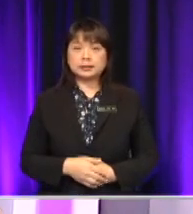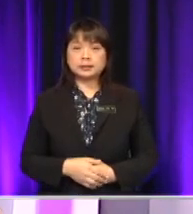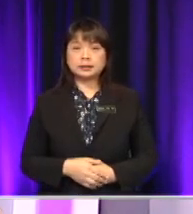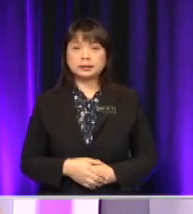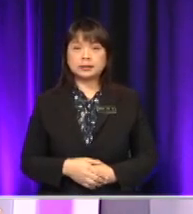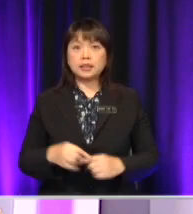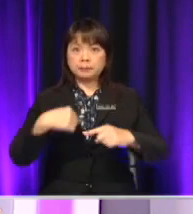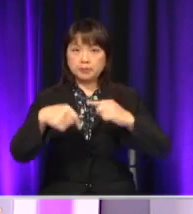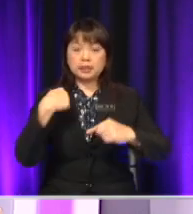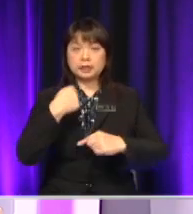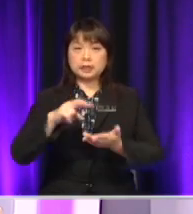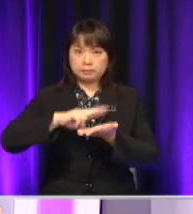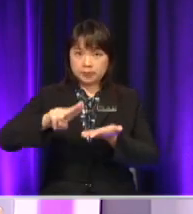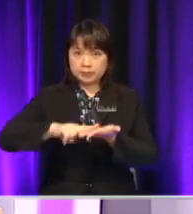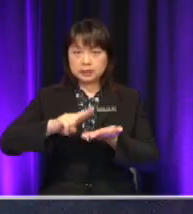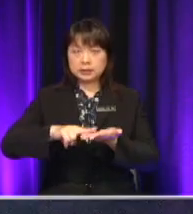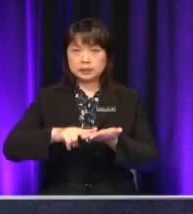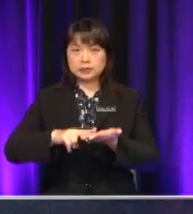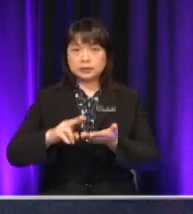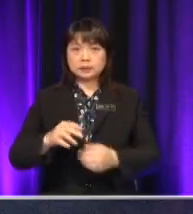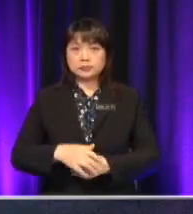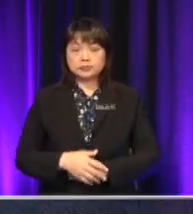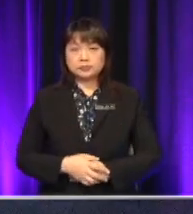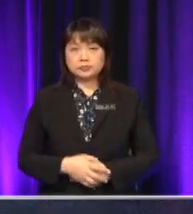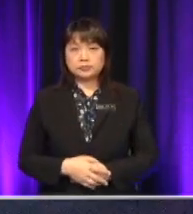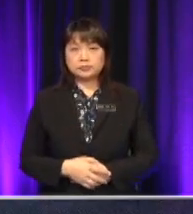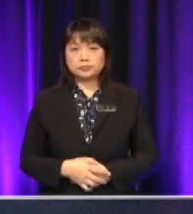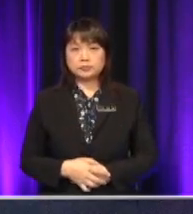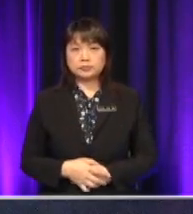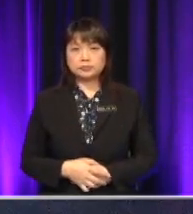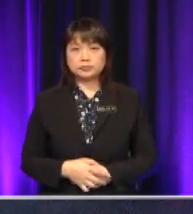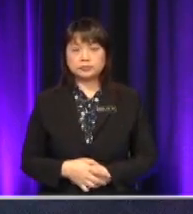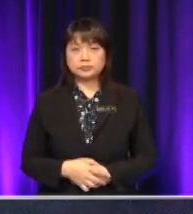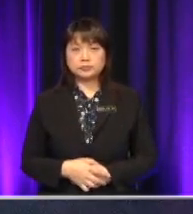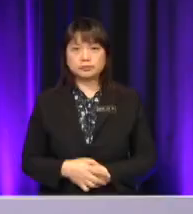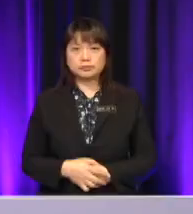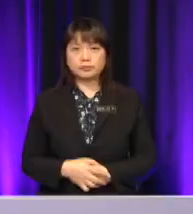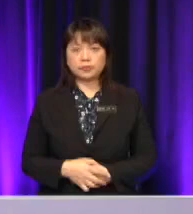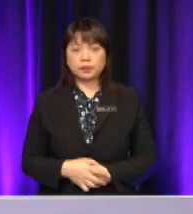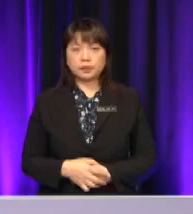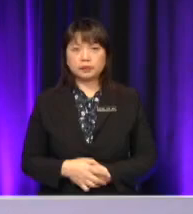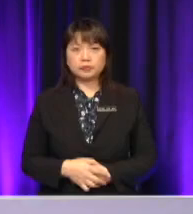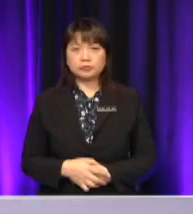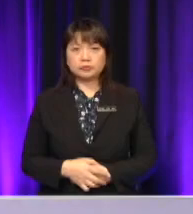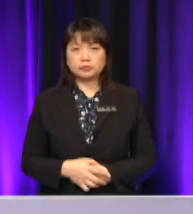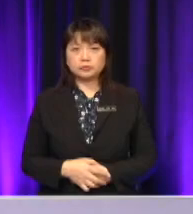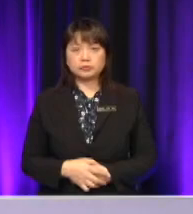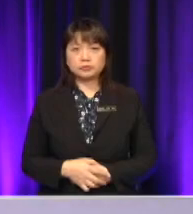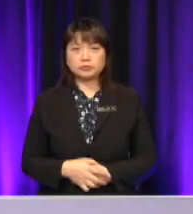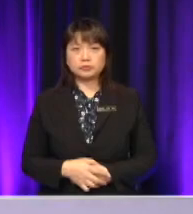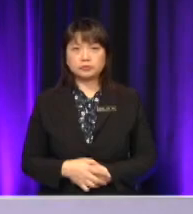Hanif. Untuk mengira. Okey, yang pertama apa Hanif dapat? Saya kena tengok selari ni cikgu. Seperti, saya rasa